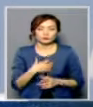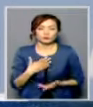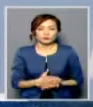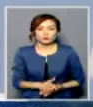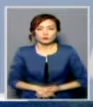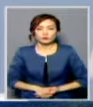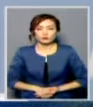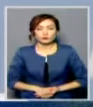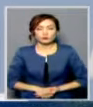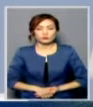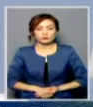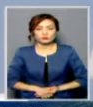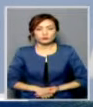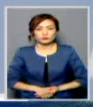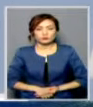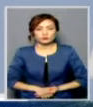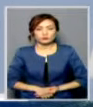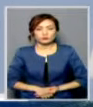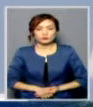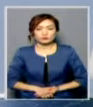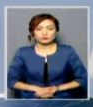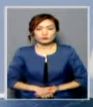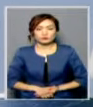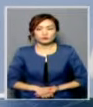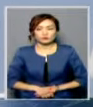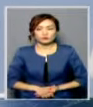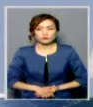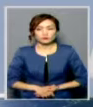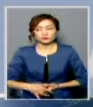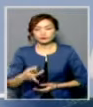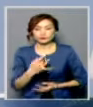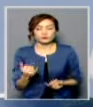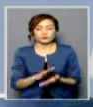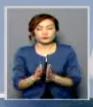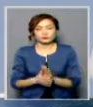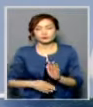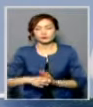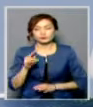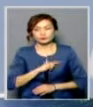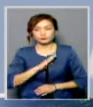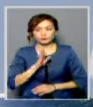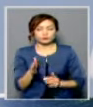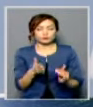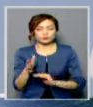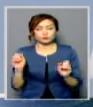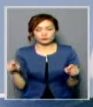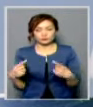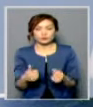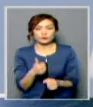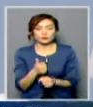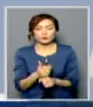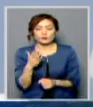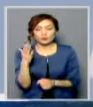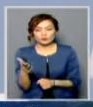атап өтті. Мұнай мен газ өндірісі еліміздің бүгінгі әлеуетін қамтамасыз етіп, болашақ дамуына негіз болып